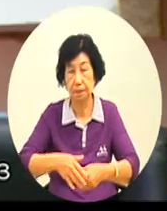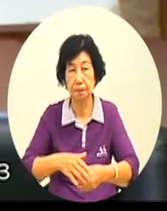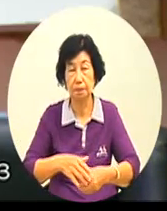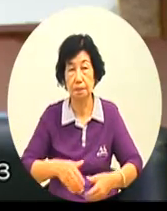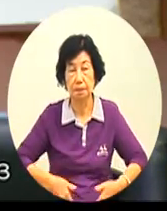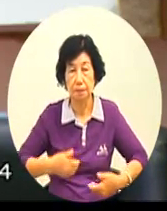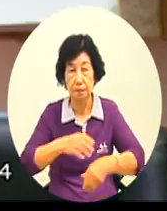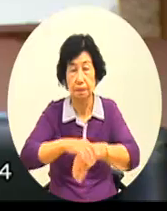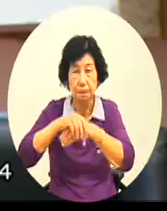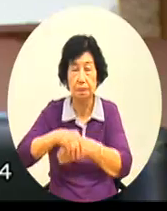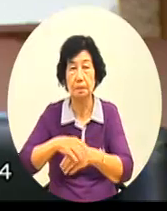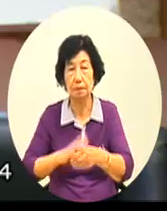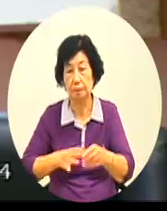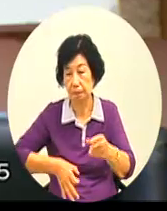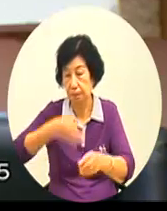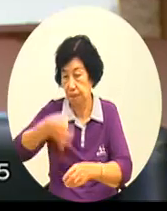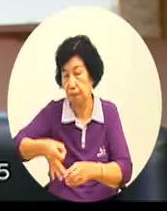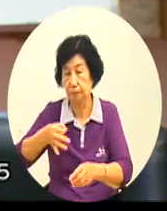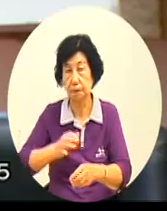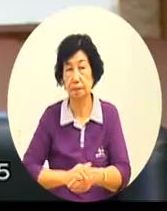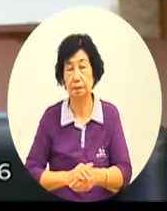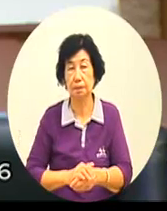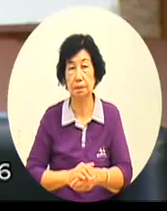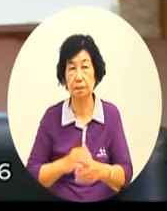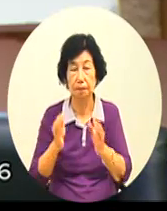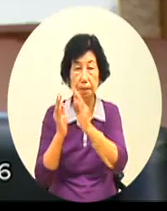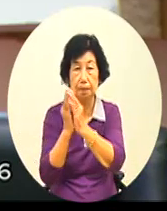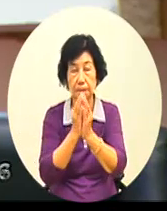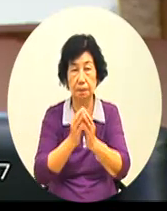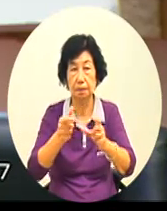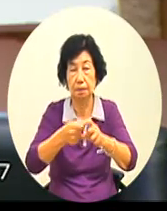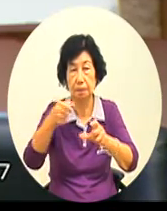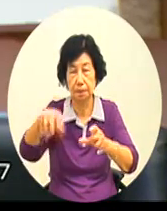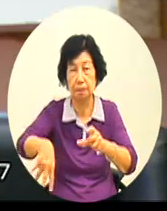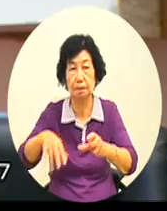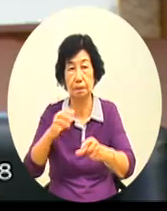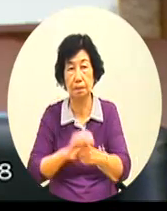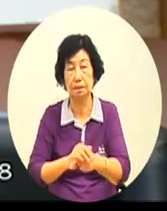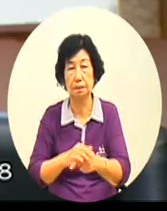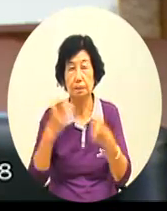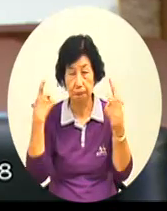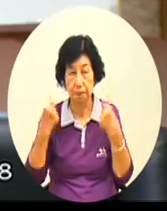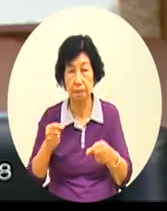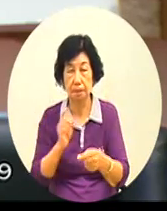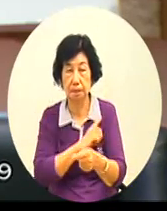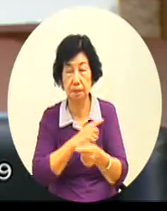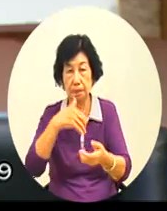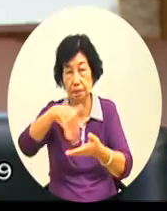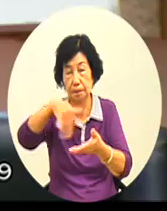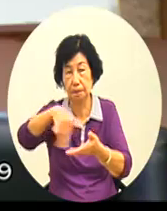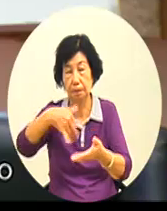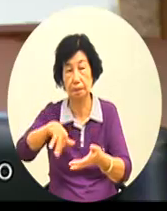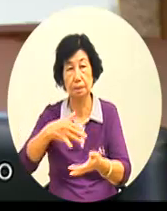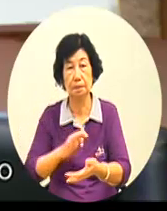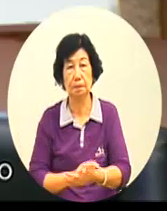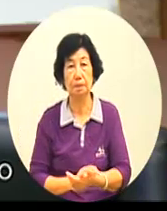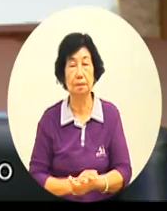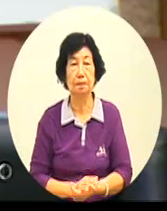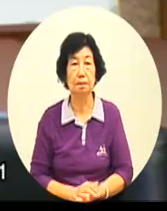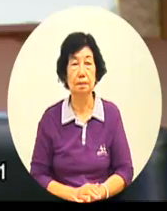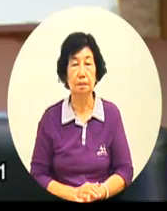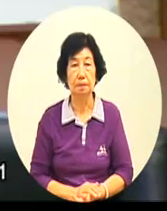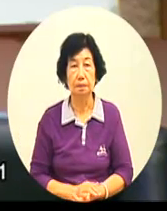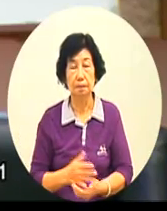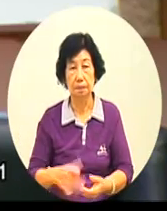经费，包括我们桃园区公所本身编内也把一些